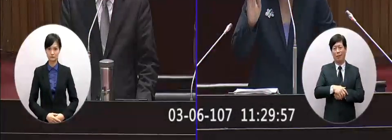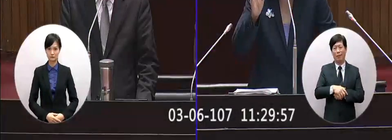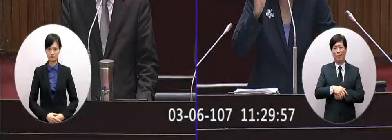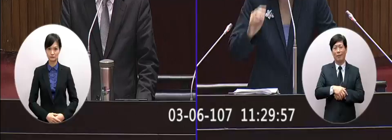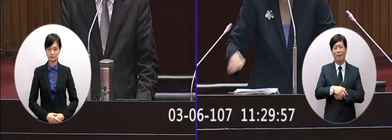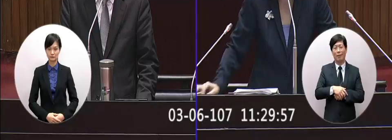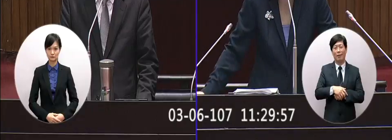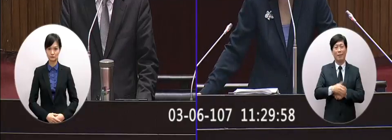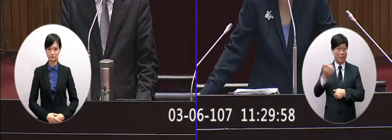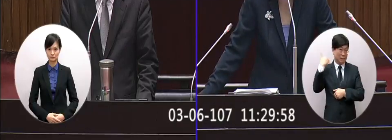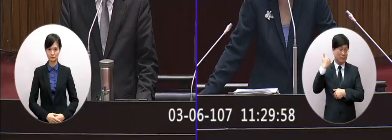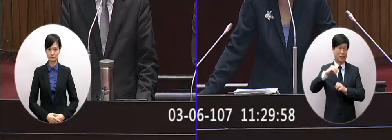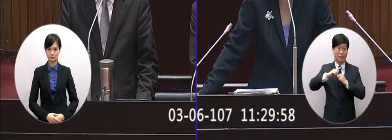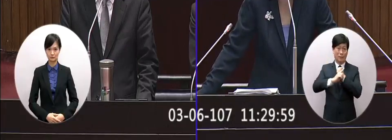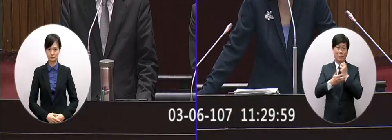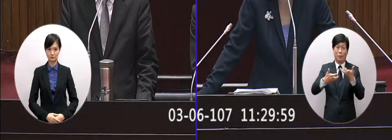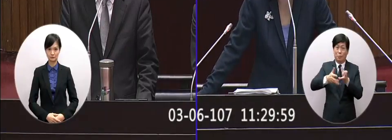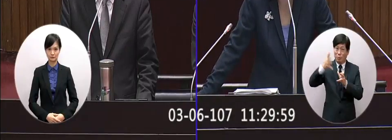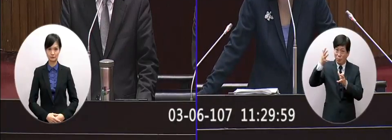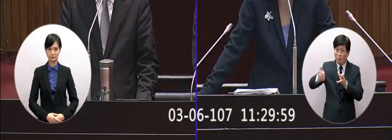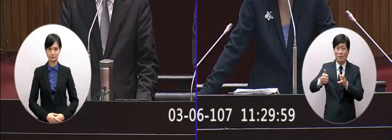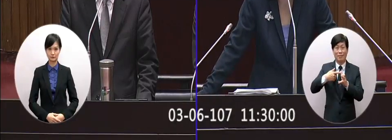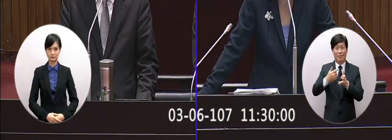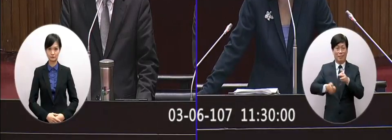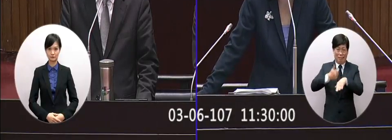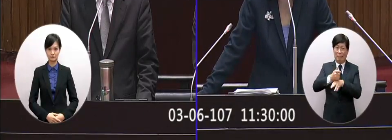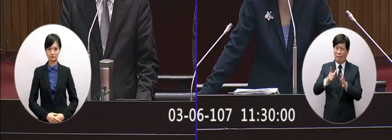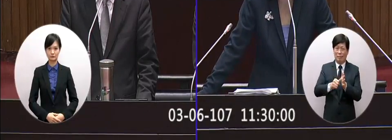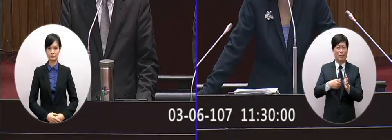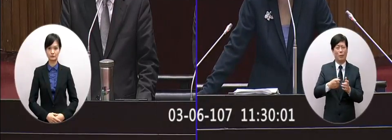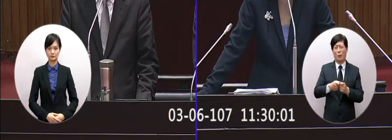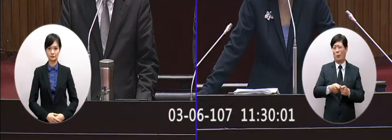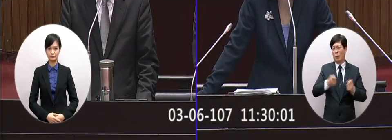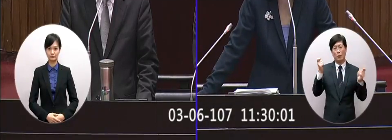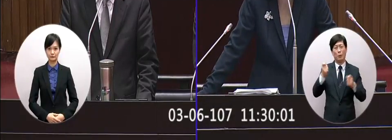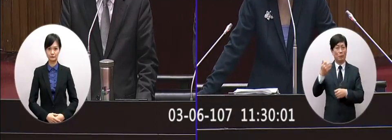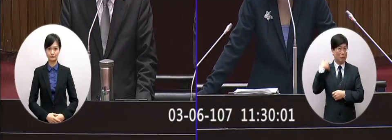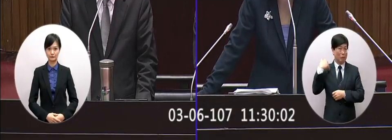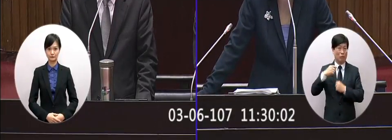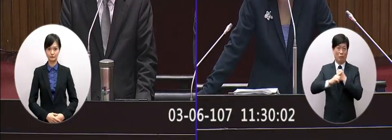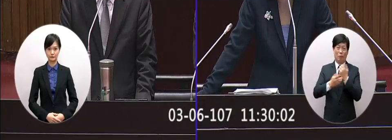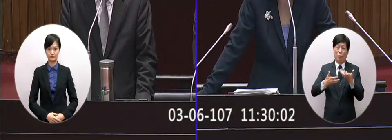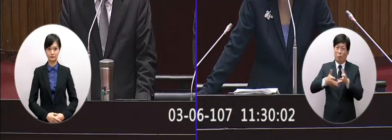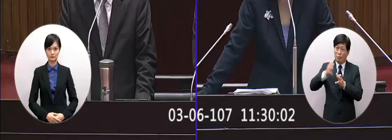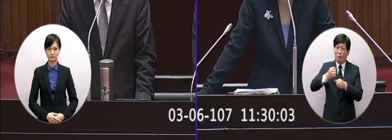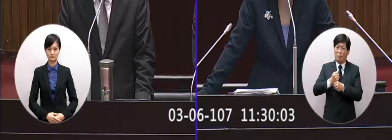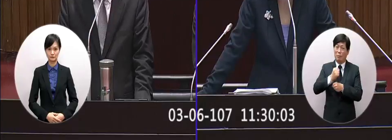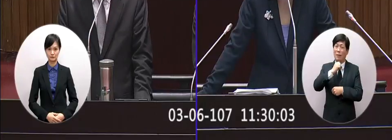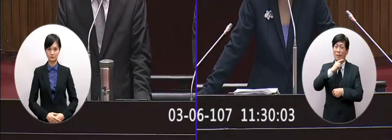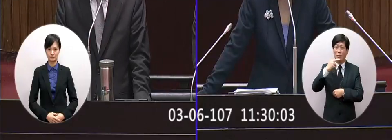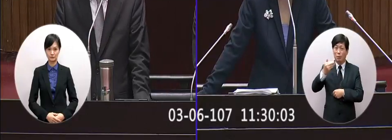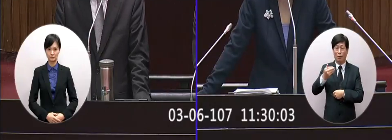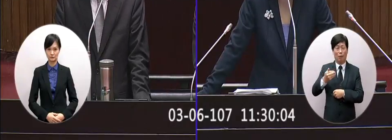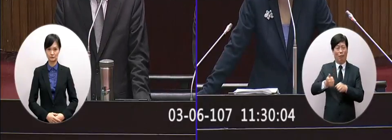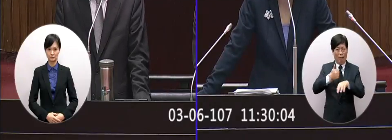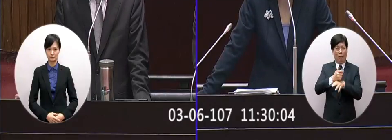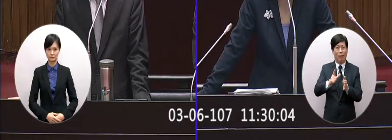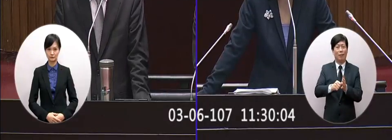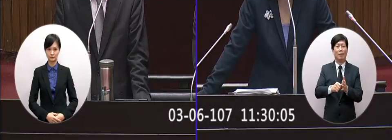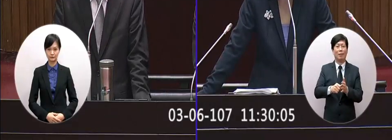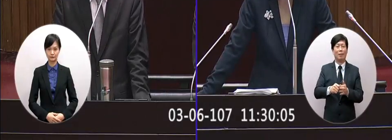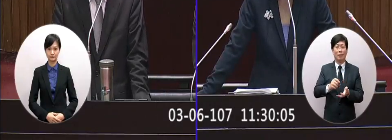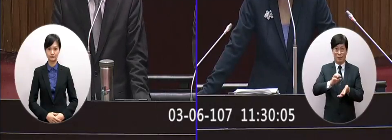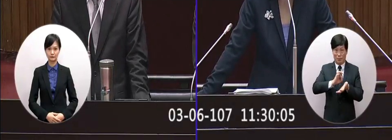是前法务部长叫做马英九的时候了，你就知道有多久了啦。好，前法务部长马英九的时候，那时候用危